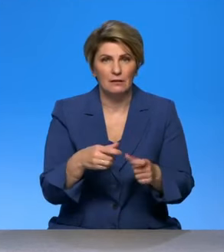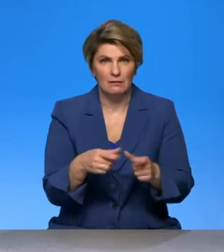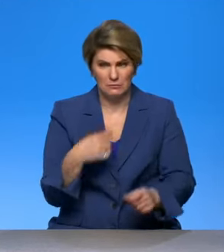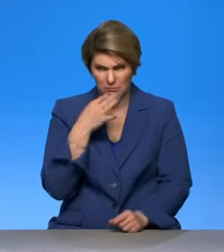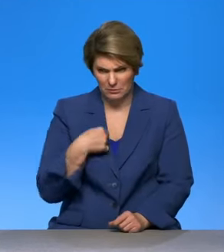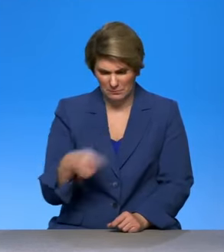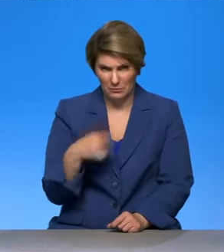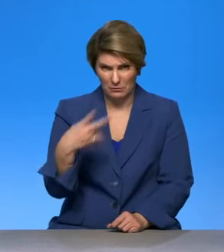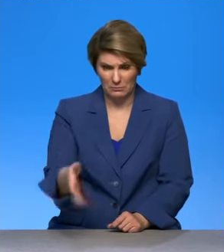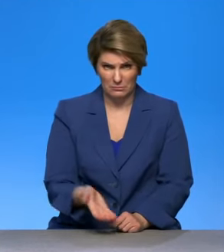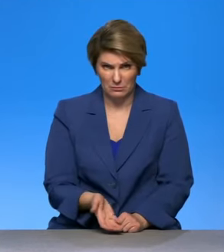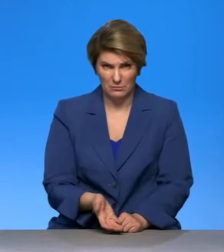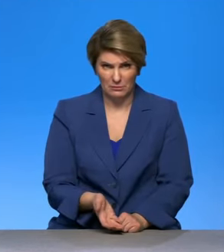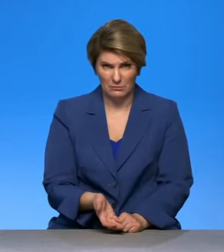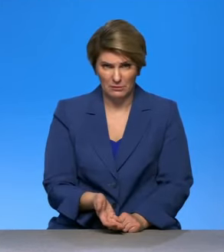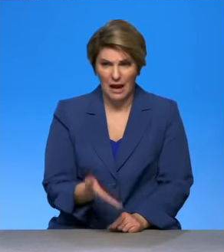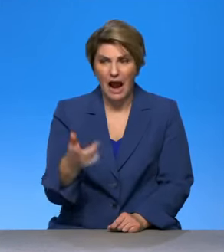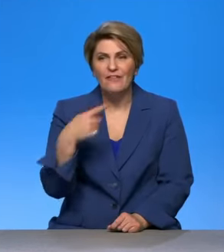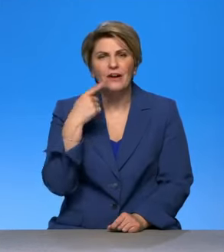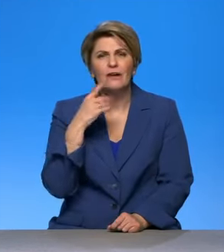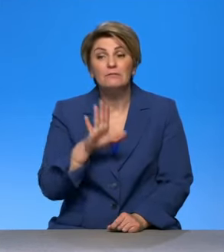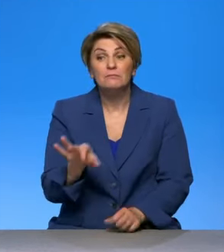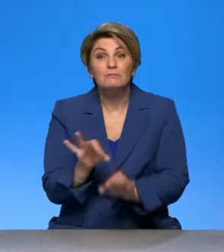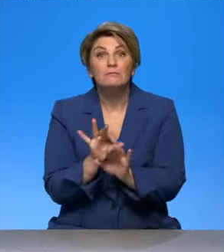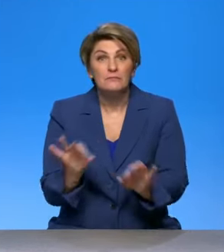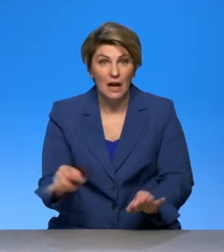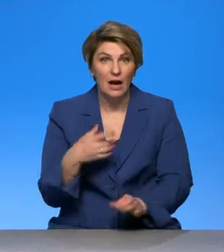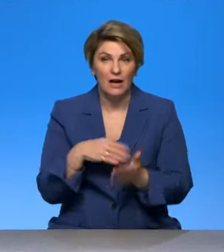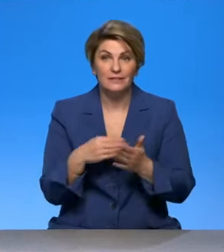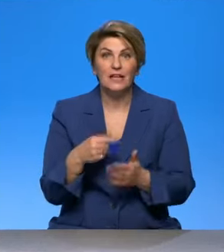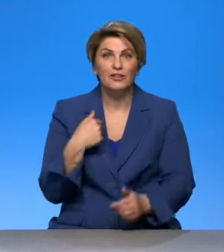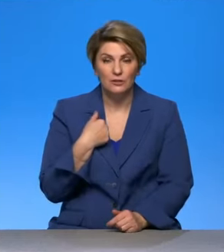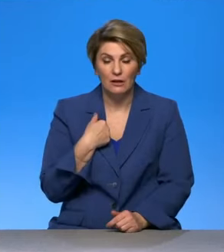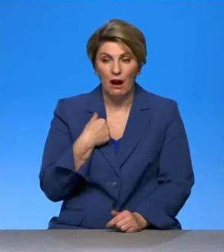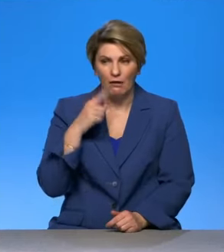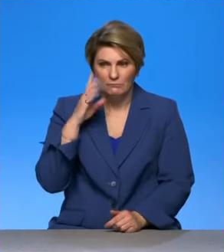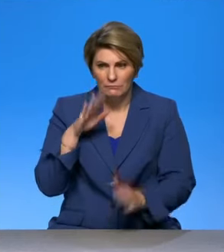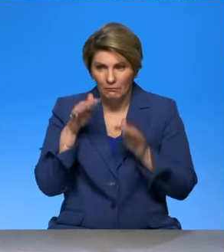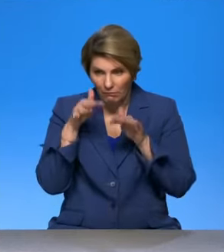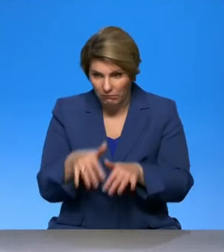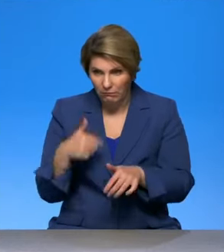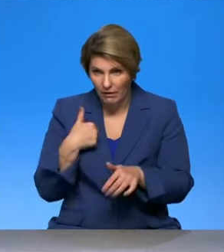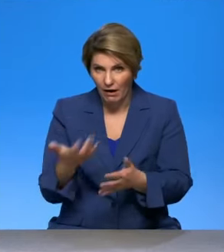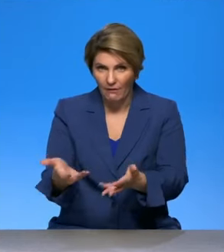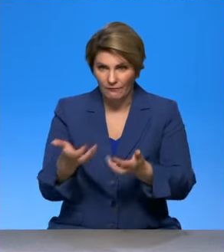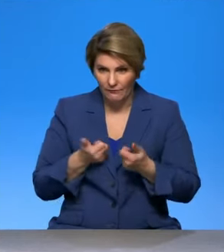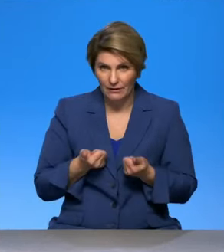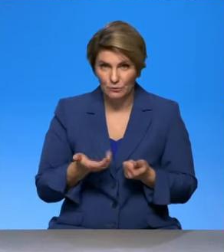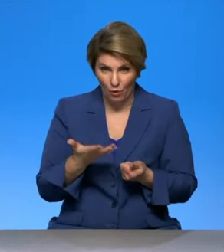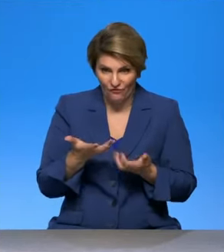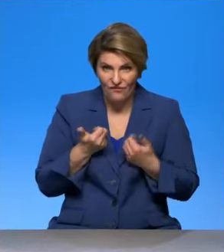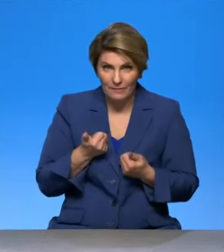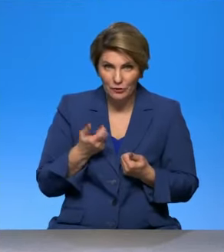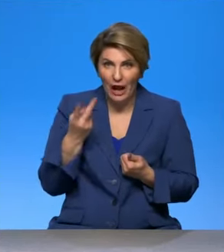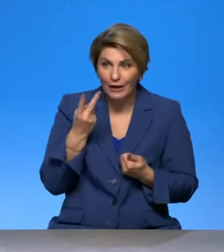нет, хорошая. Ну, если вы говорите, хорошая, тогда возьму. Ну, это получается, что я ведомый, мной кто-то управляет. Ребята, возьмите ответственность за свою жизнь, на себя.